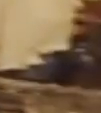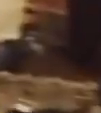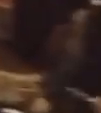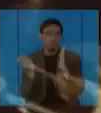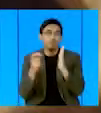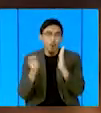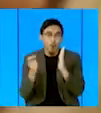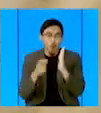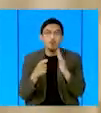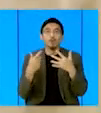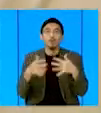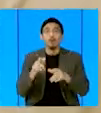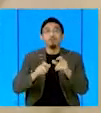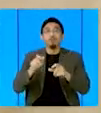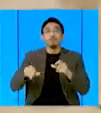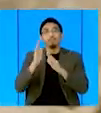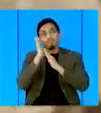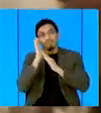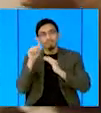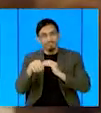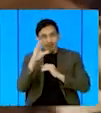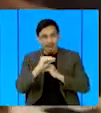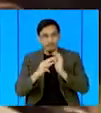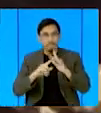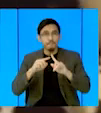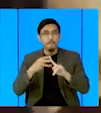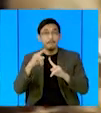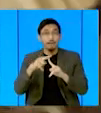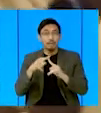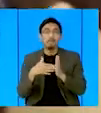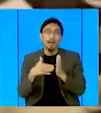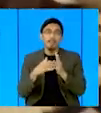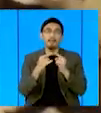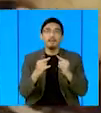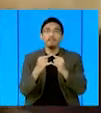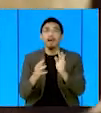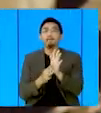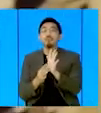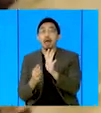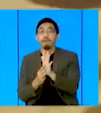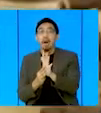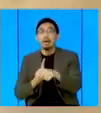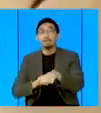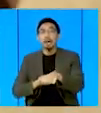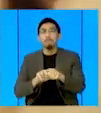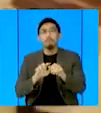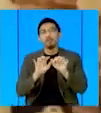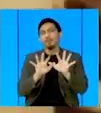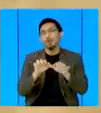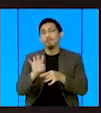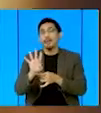prosesi haji melempar jumrah. Para jemaah bermalam atau mabit dan beristirahat di tenda-tenda di Muzdalifah